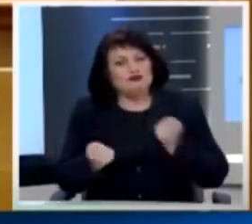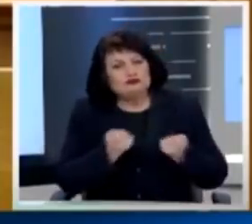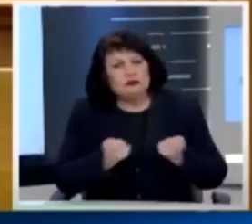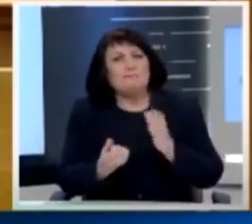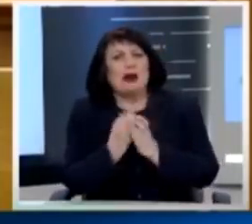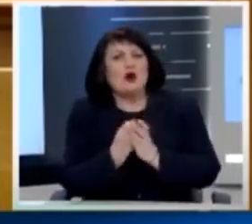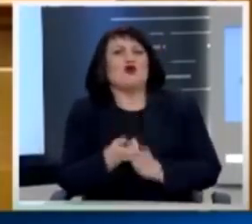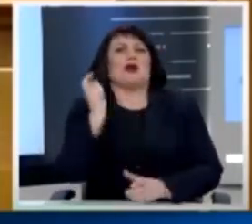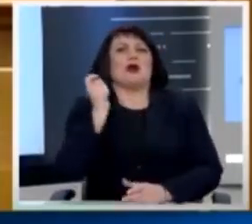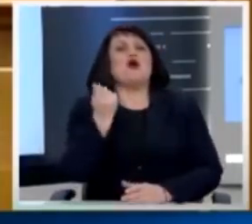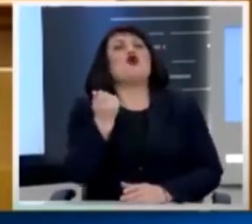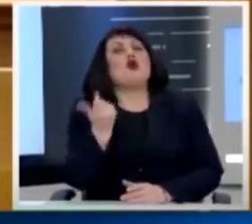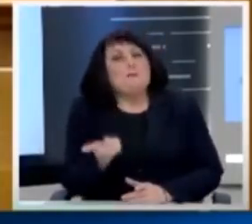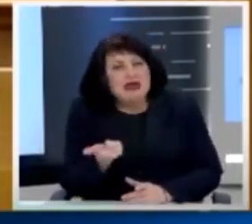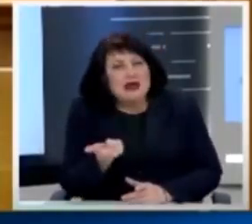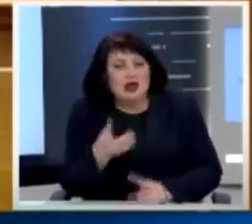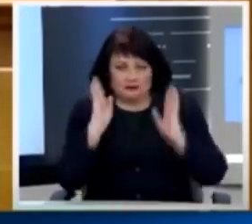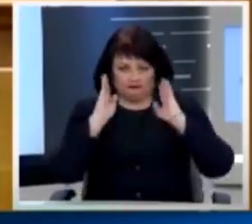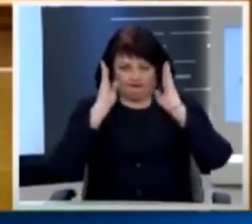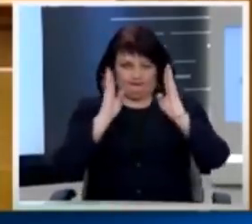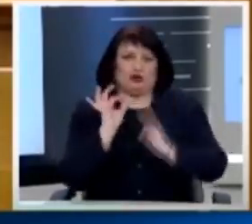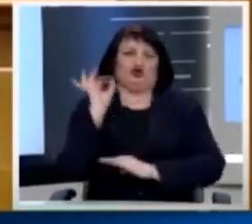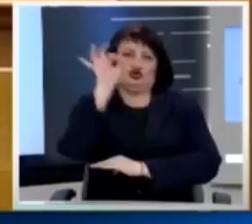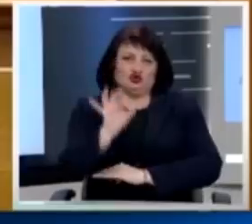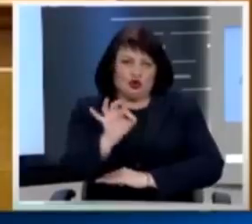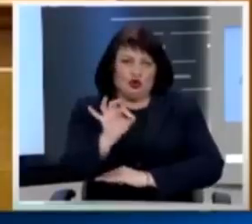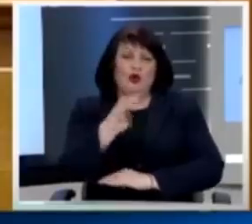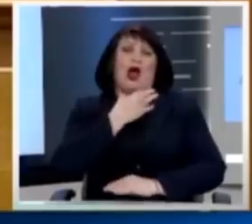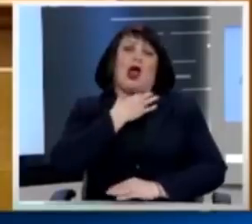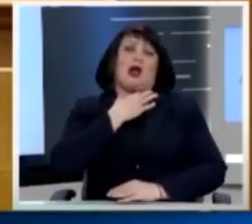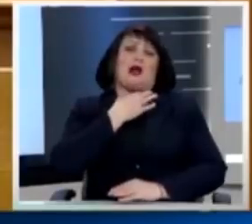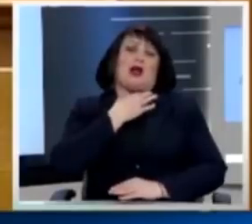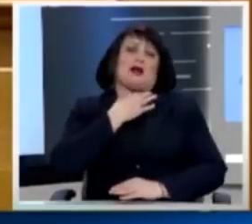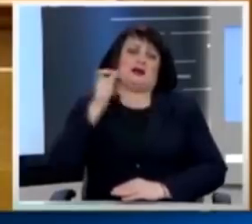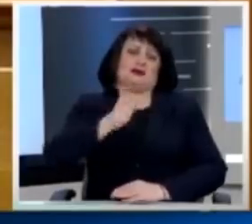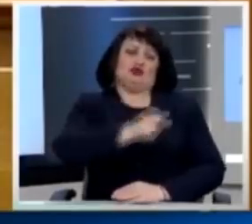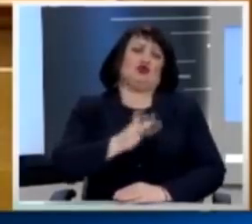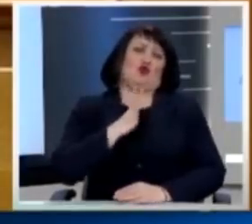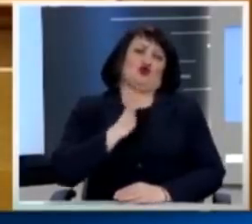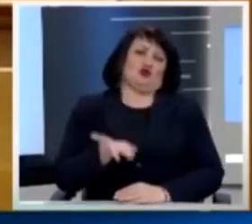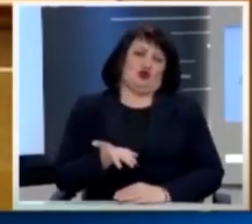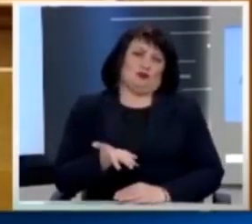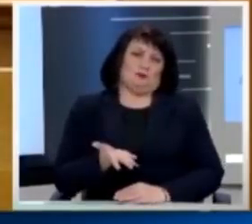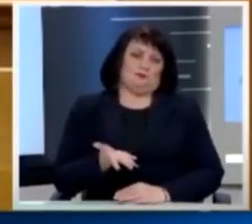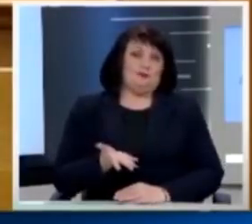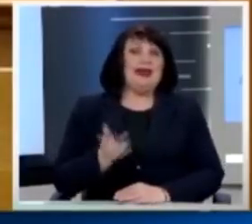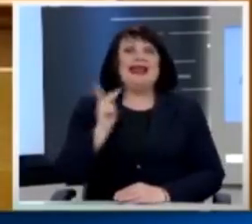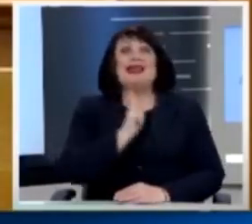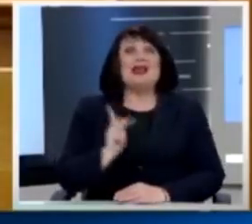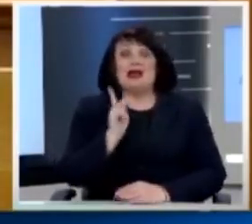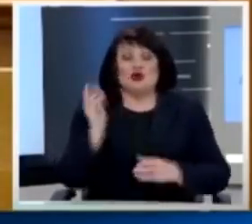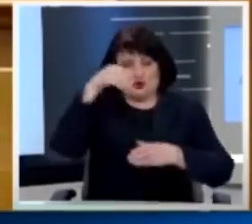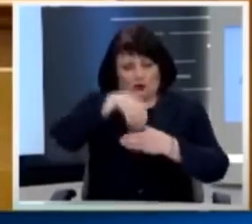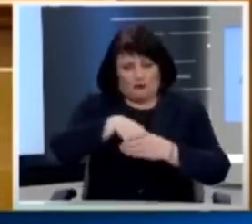και η παραγωγή με μοναδικό γνώμονα την ικανοποίηση των μεγάλων λαϊκών αναγκών. Η κοινωνικοποίηση,